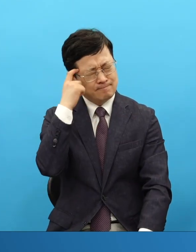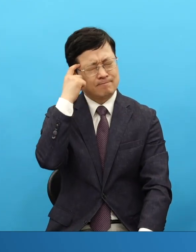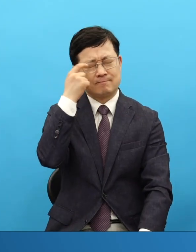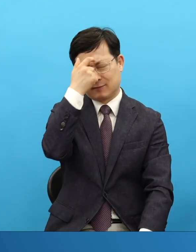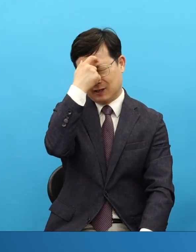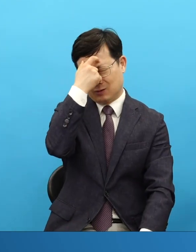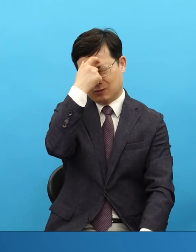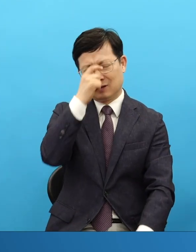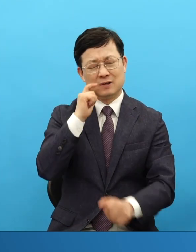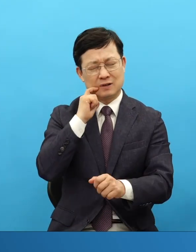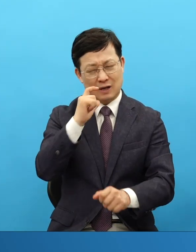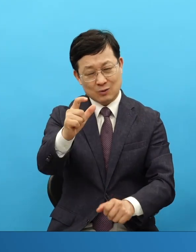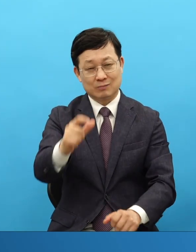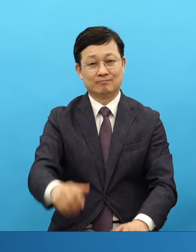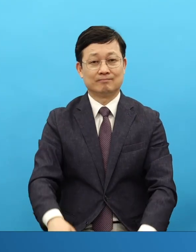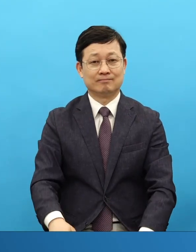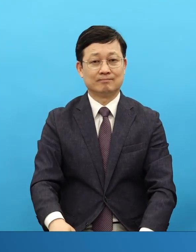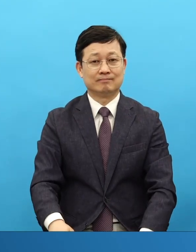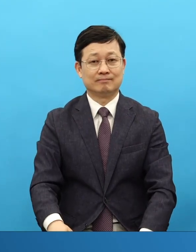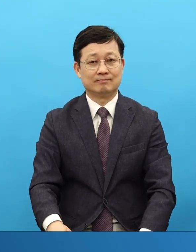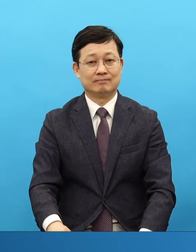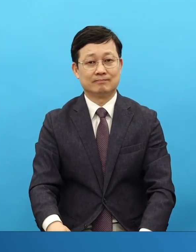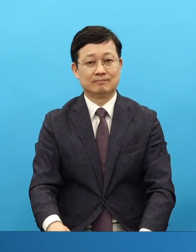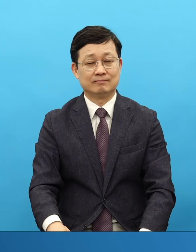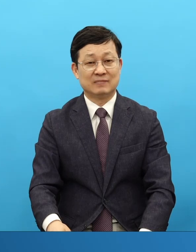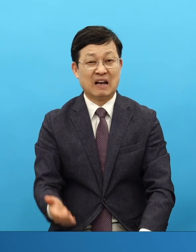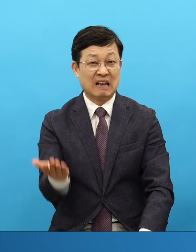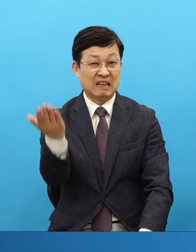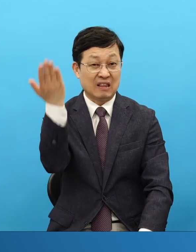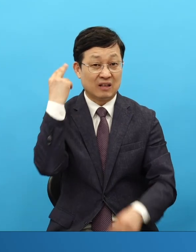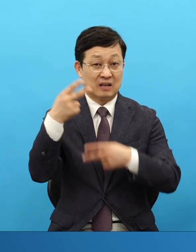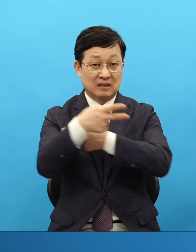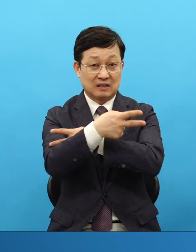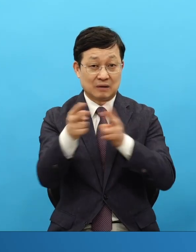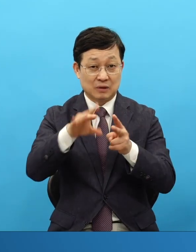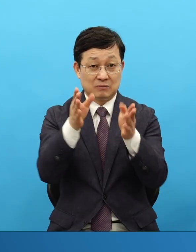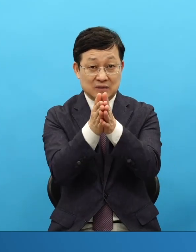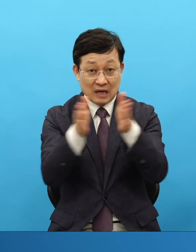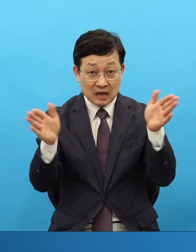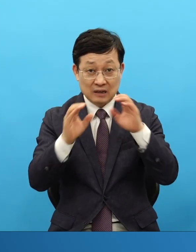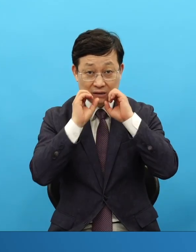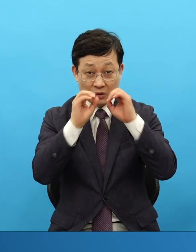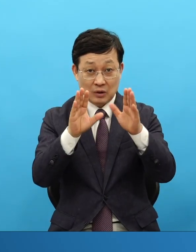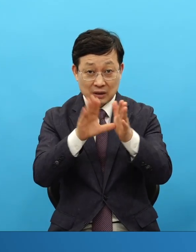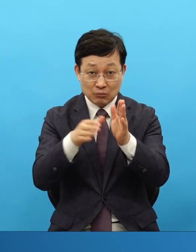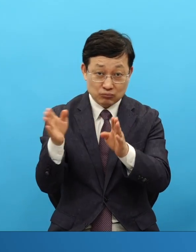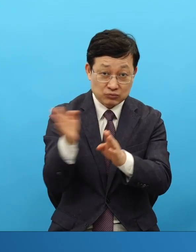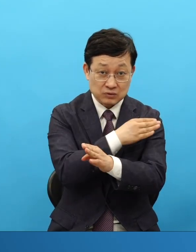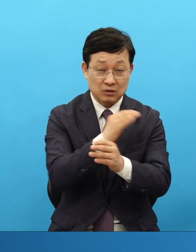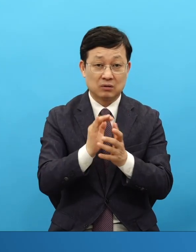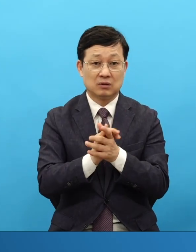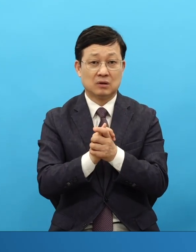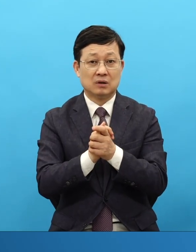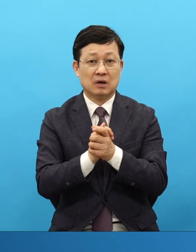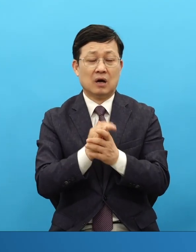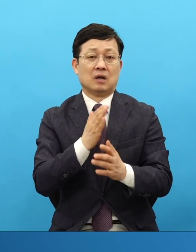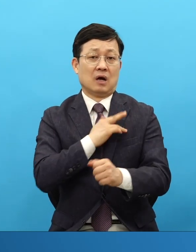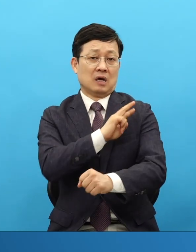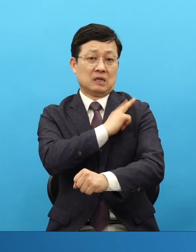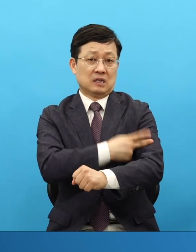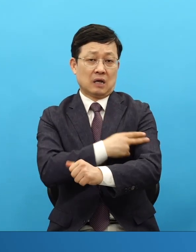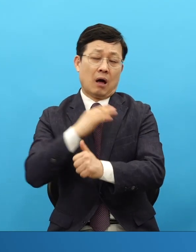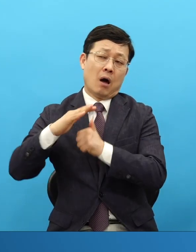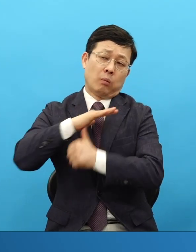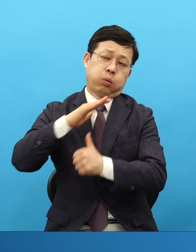I cannot live. 나는 전도 시작하면서부터 우리 동네에서 이단 누명을 세워가지고 공격을